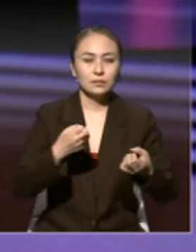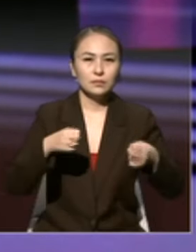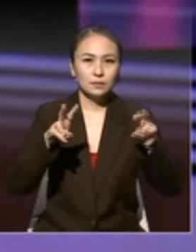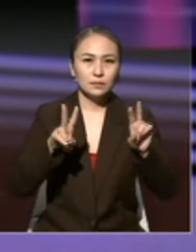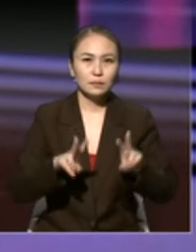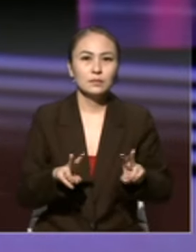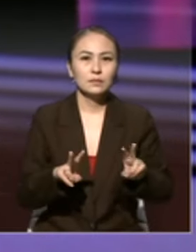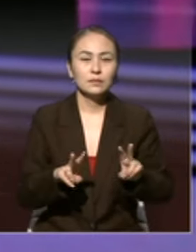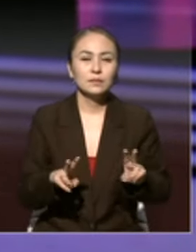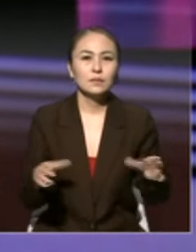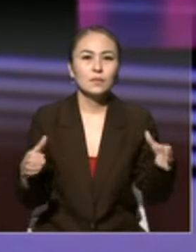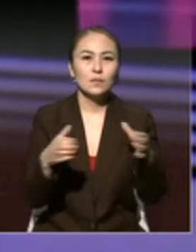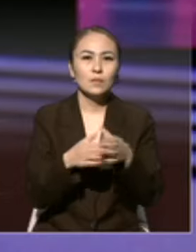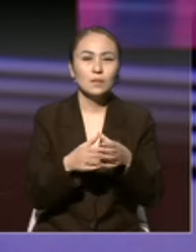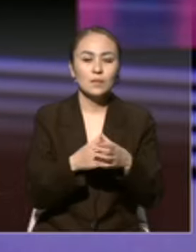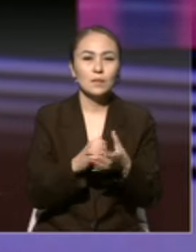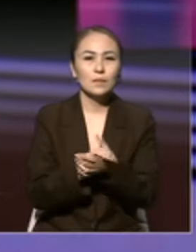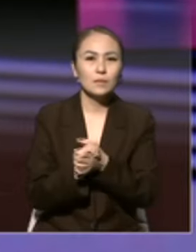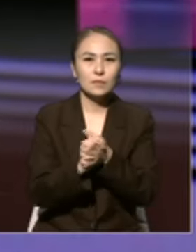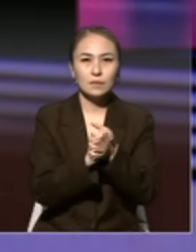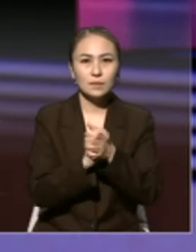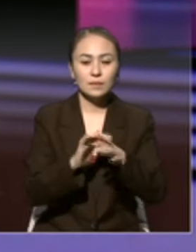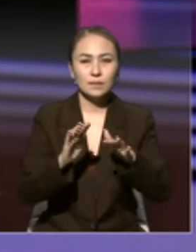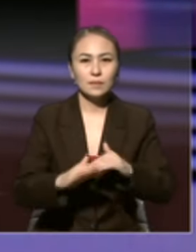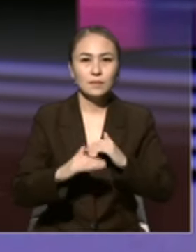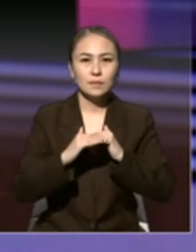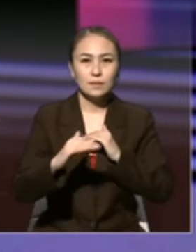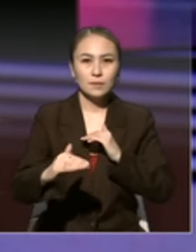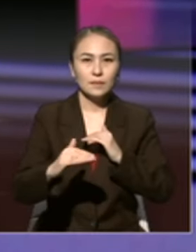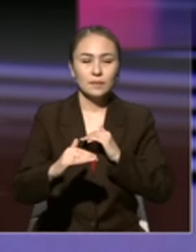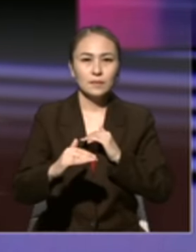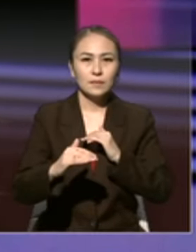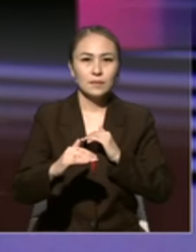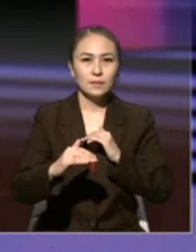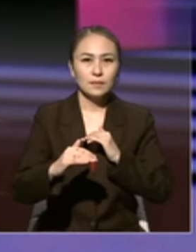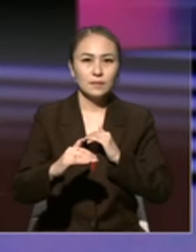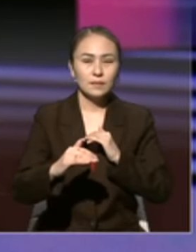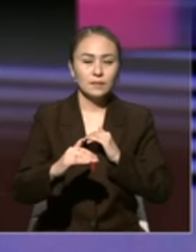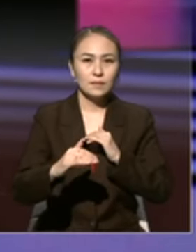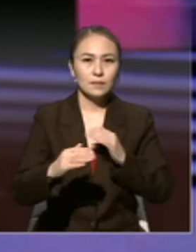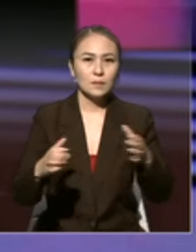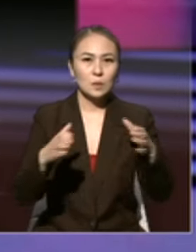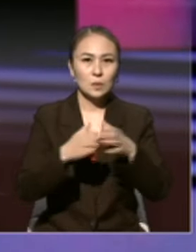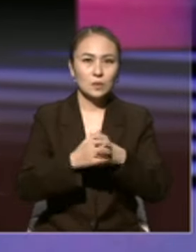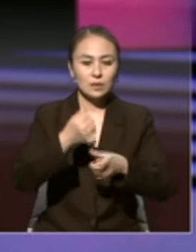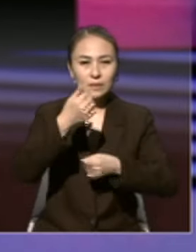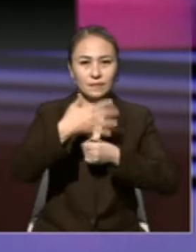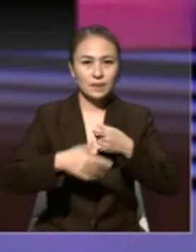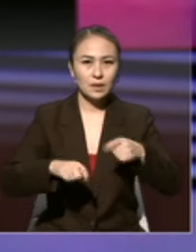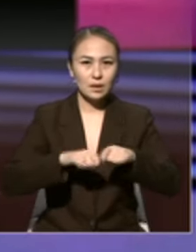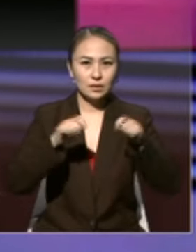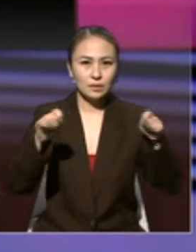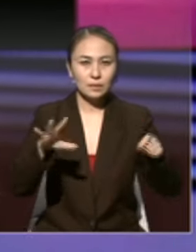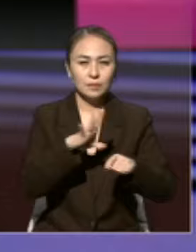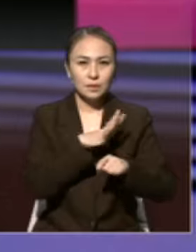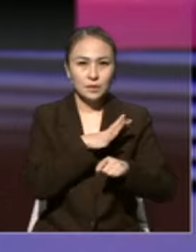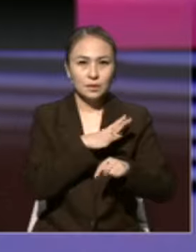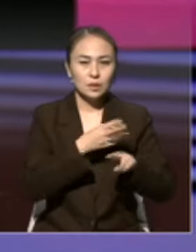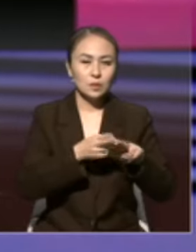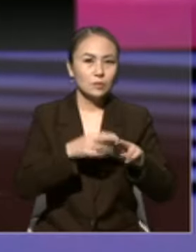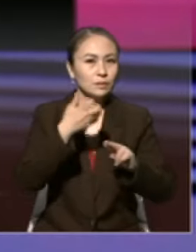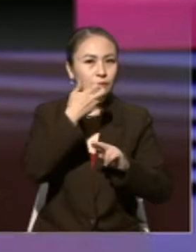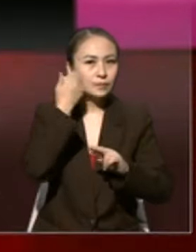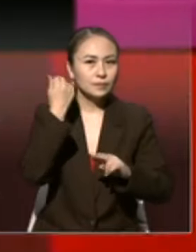мынау достық үйлерінің төңірегінде біз Жомартжан деген қайырымдылық орталықтарды аштық. Осы орталықтар